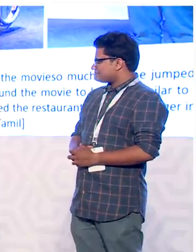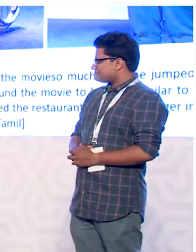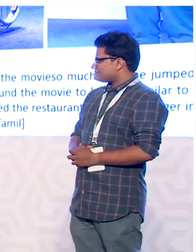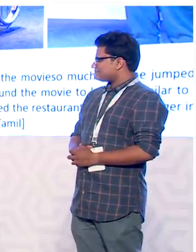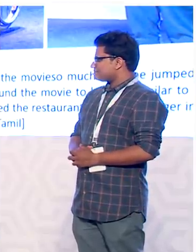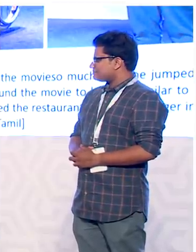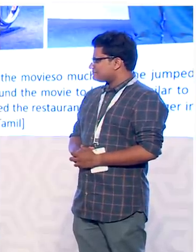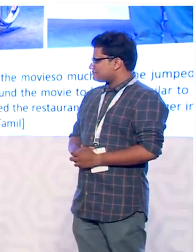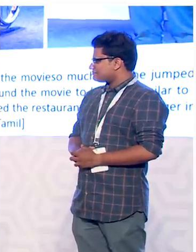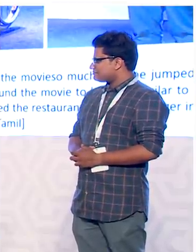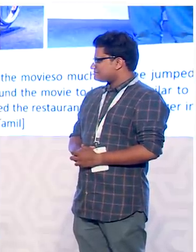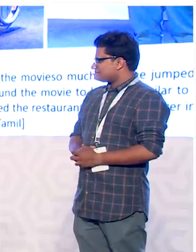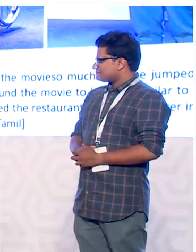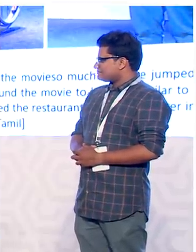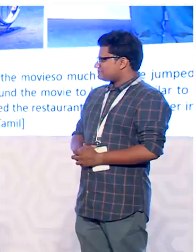மல்லிகை பூவாய்